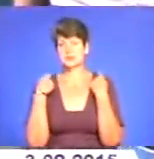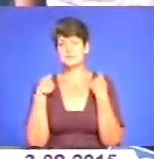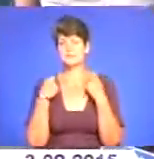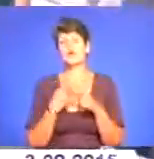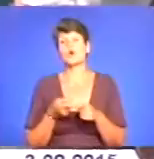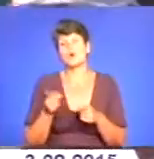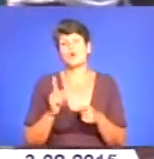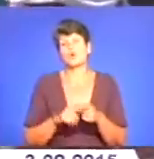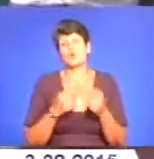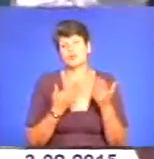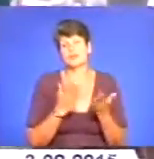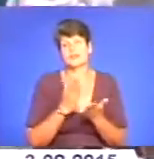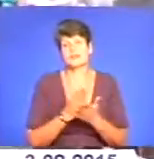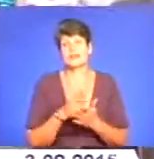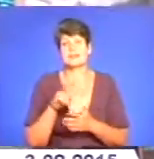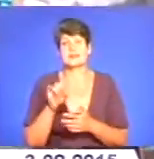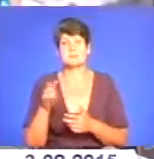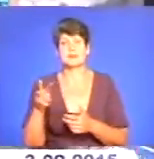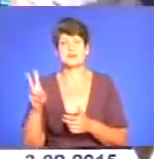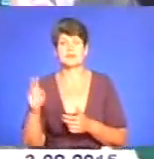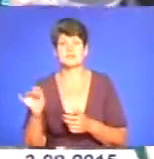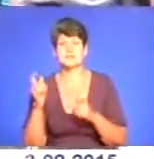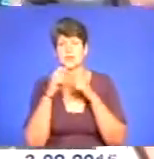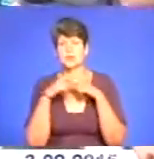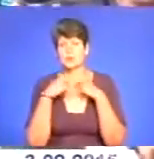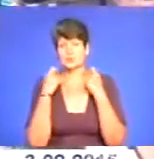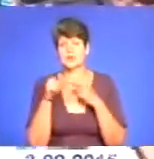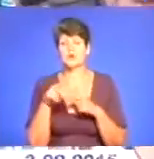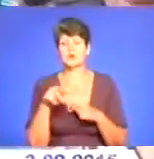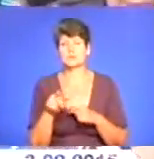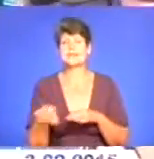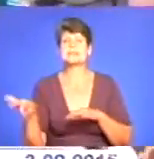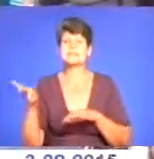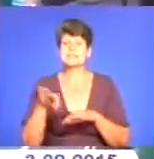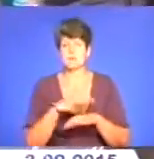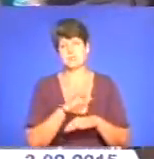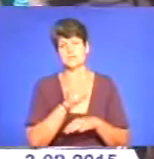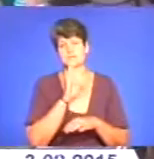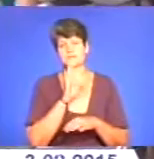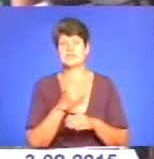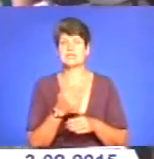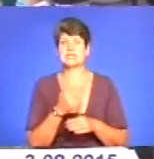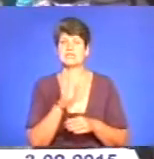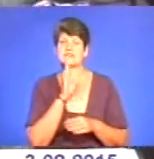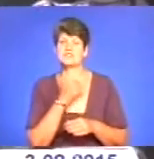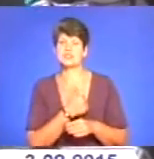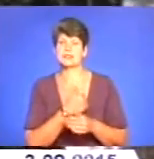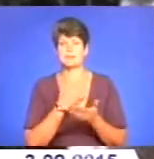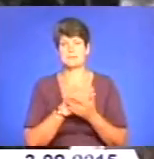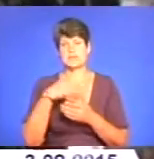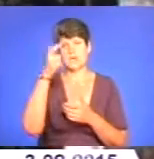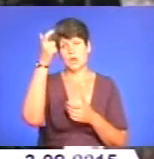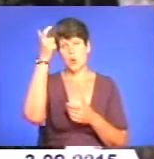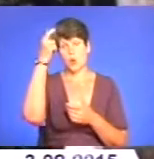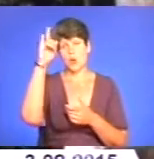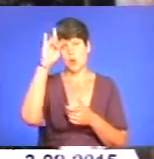Ото лемківська хустка. Так ходили заміжні жінки? Так, ходили заміжні жінки. Дівчатка мають мати корони. О, наша